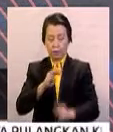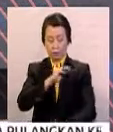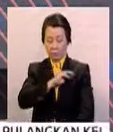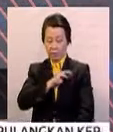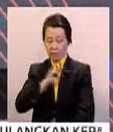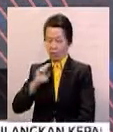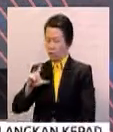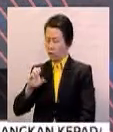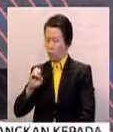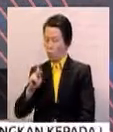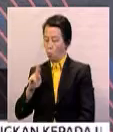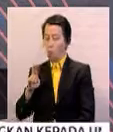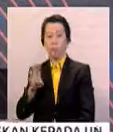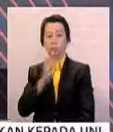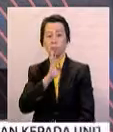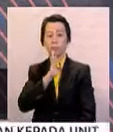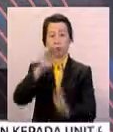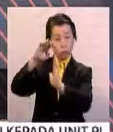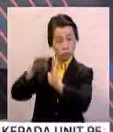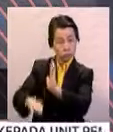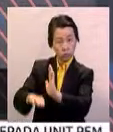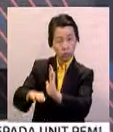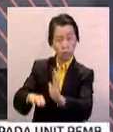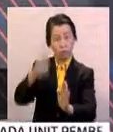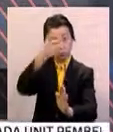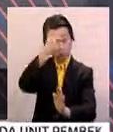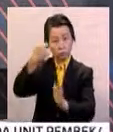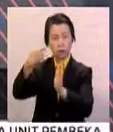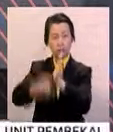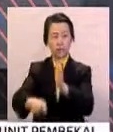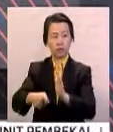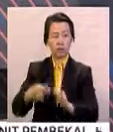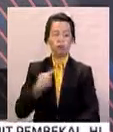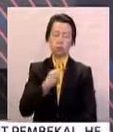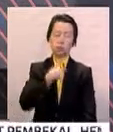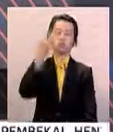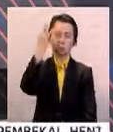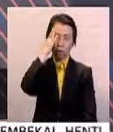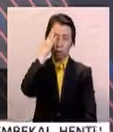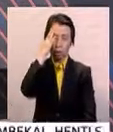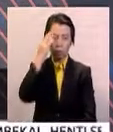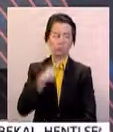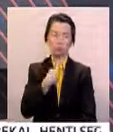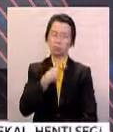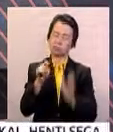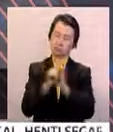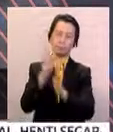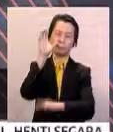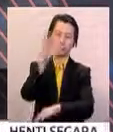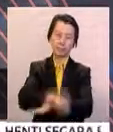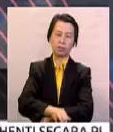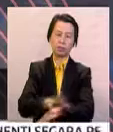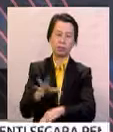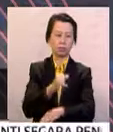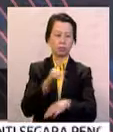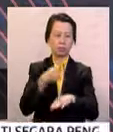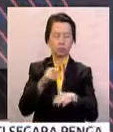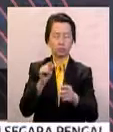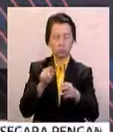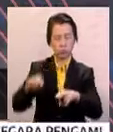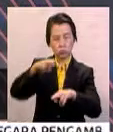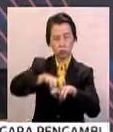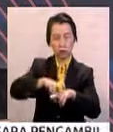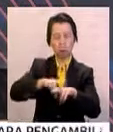dalam menurun kerana kosnya. Kita tahu kebanyakan kita terpaksa mengambil pengangkutan awam